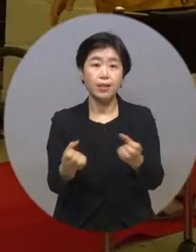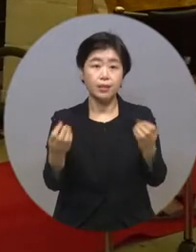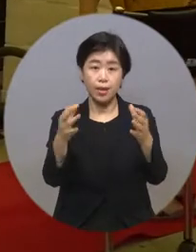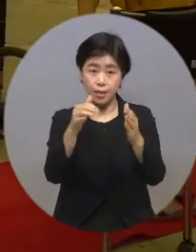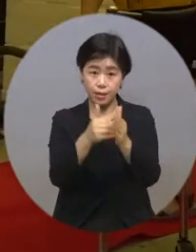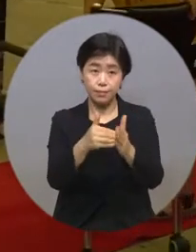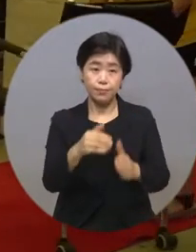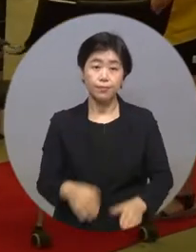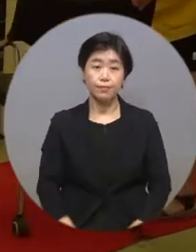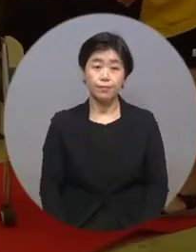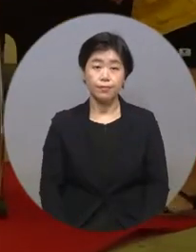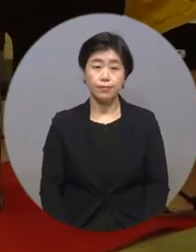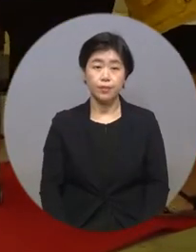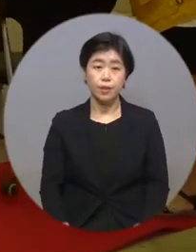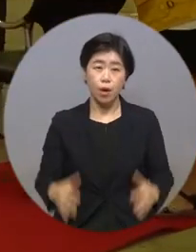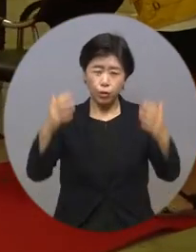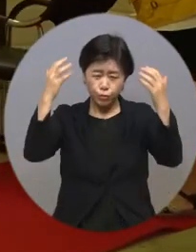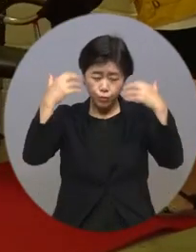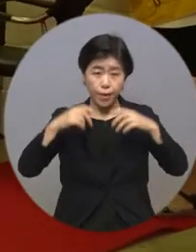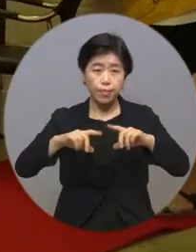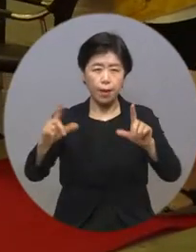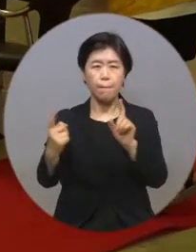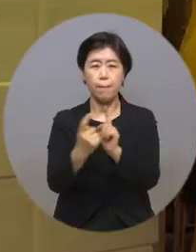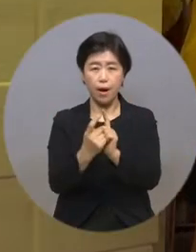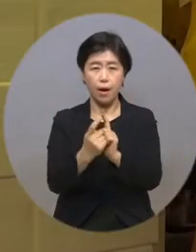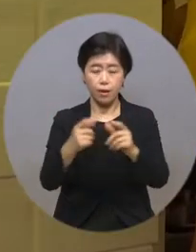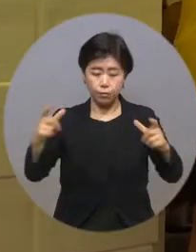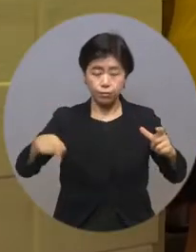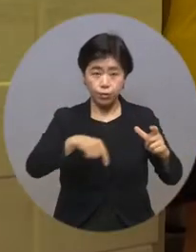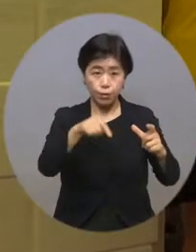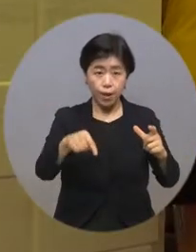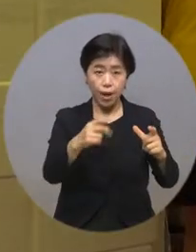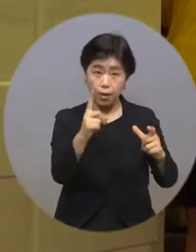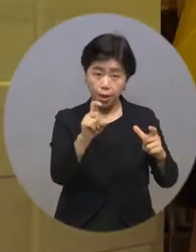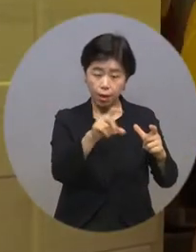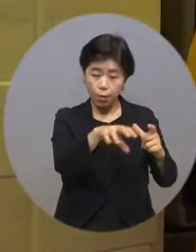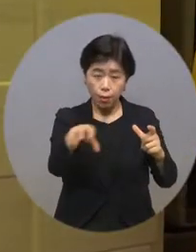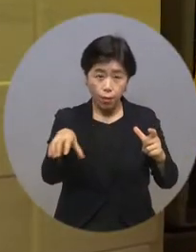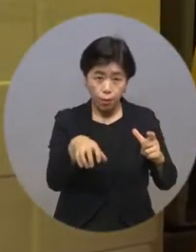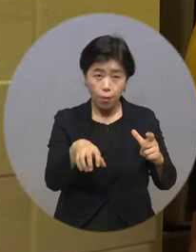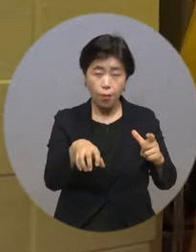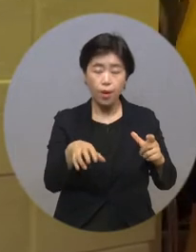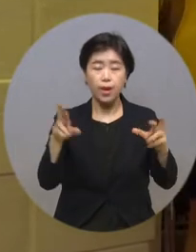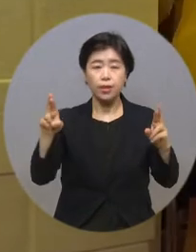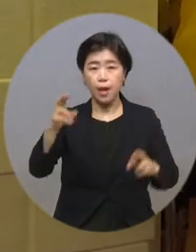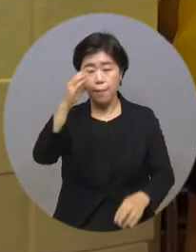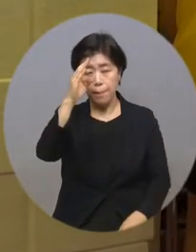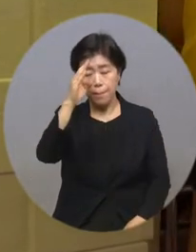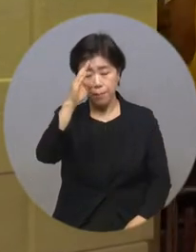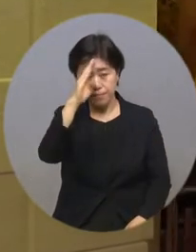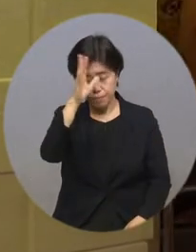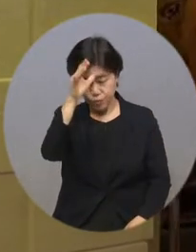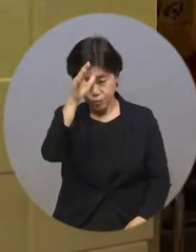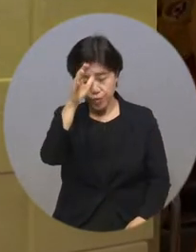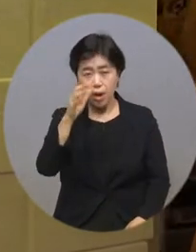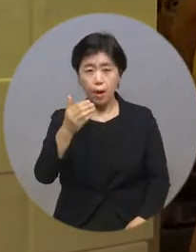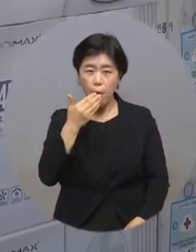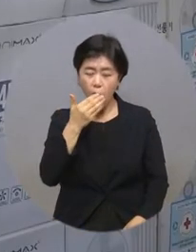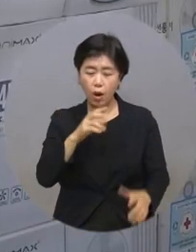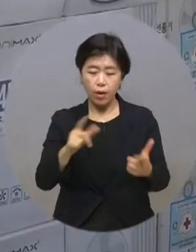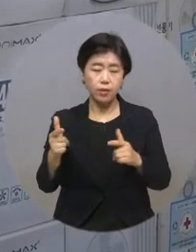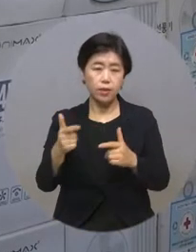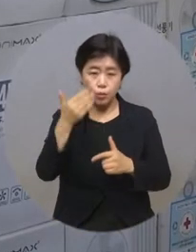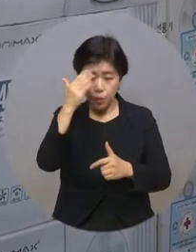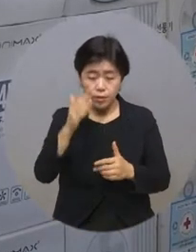홍성지구협의회는 중복을 맞이하여 군내 11개 읍면동 취약계층에 삼계탕 무료급식 봉사활동을 실시하고자 하였으나